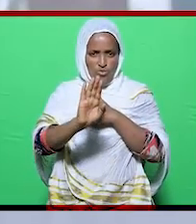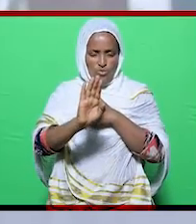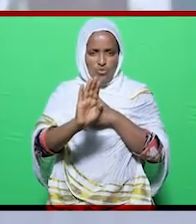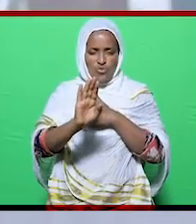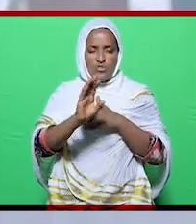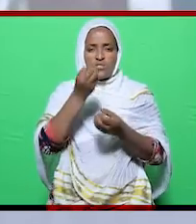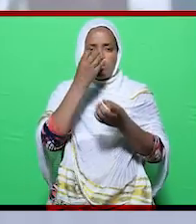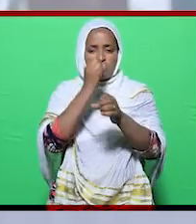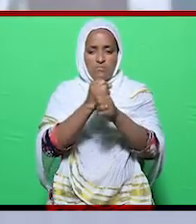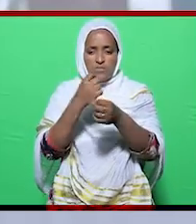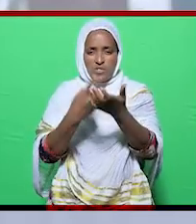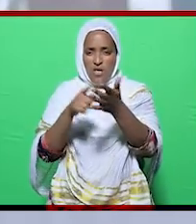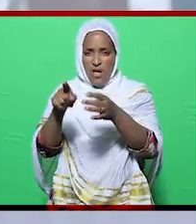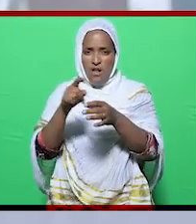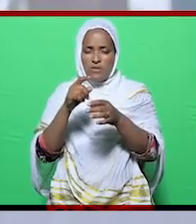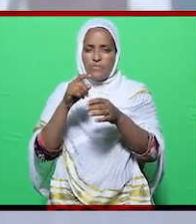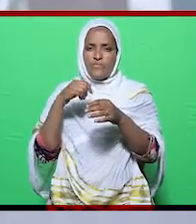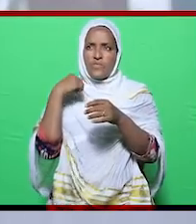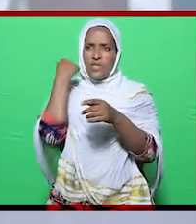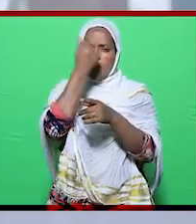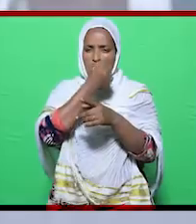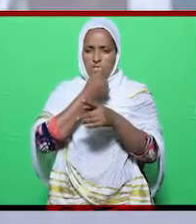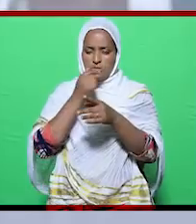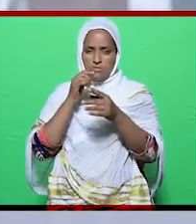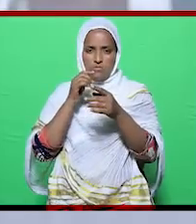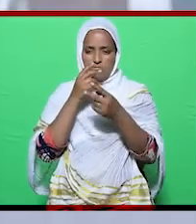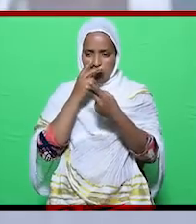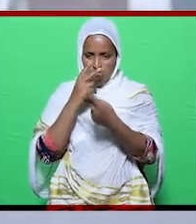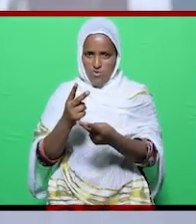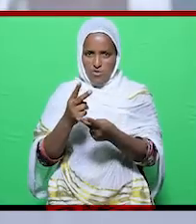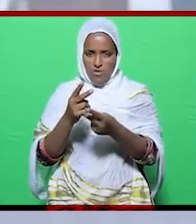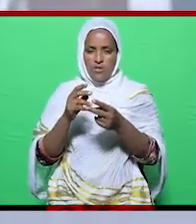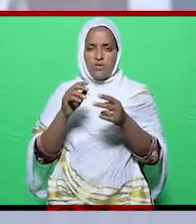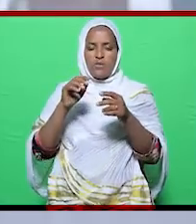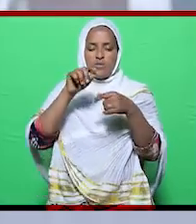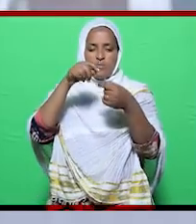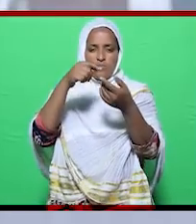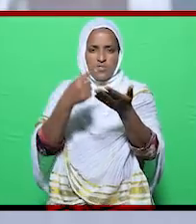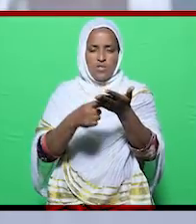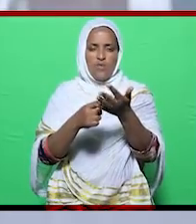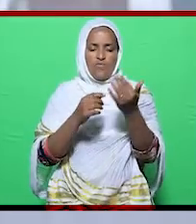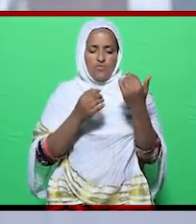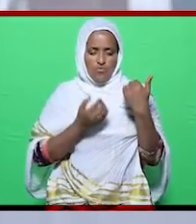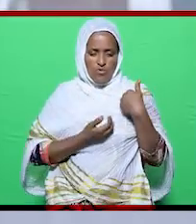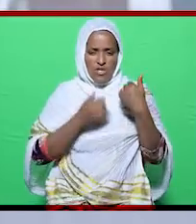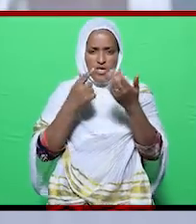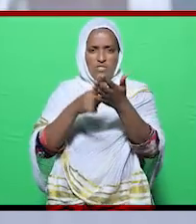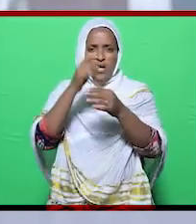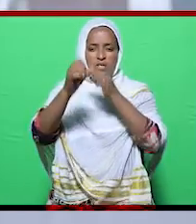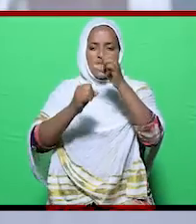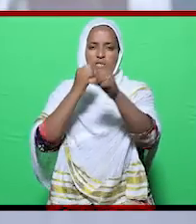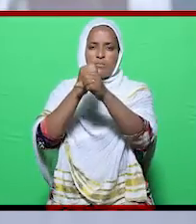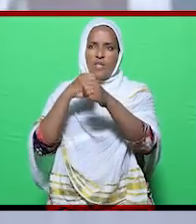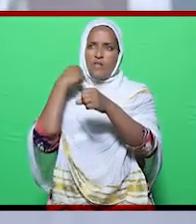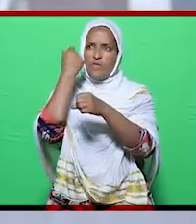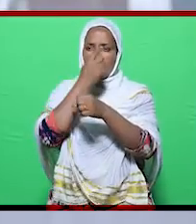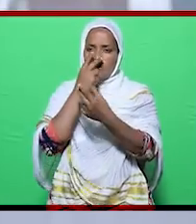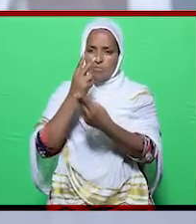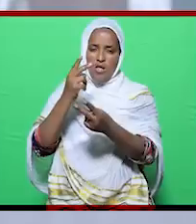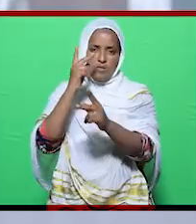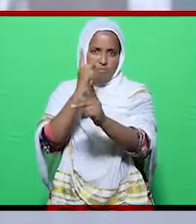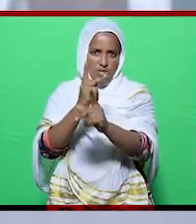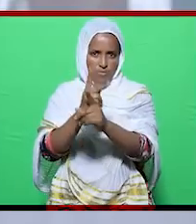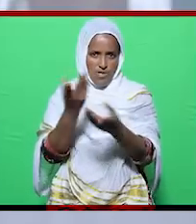ስንት ዓመት? ስለዚህ ያንን ገጽታ ነው የምንጠብቀው። ምስረ ፍቁር ወርዳ የሚለው ሥዕል ላይ የምንፈልገው የዛን እድሜ